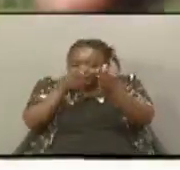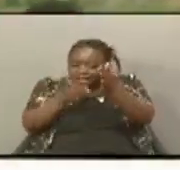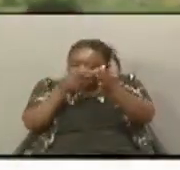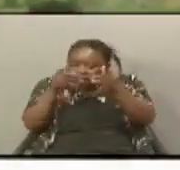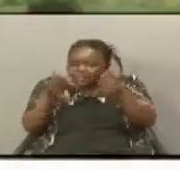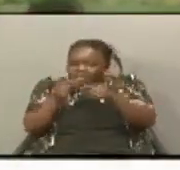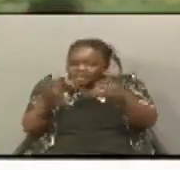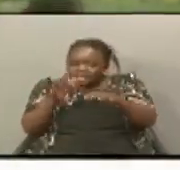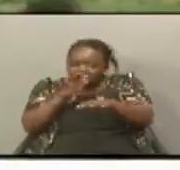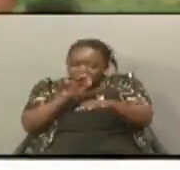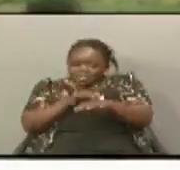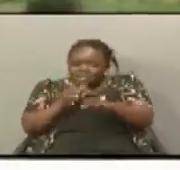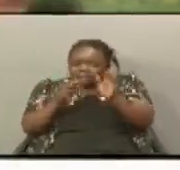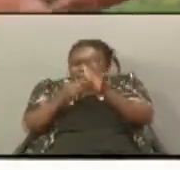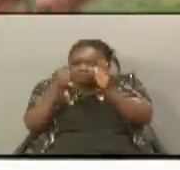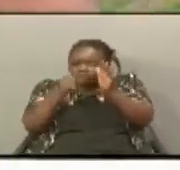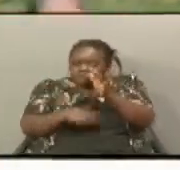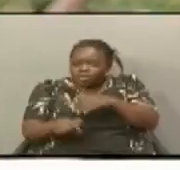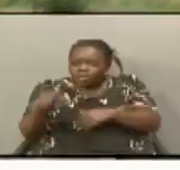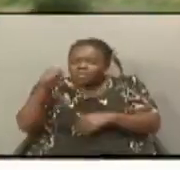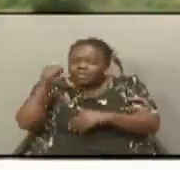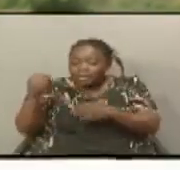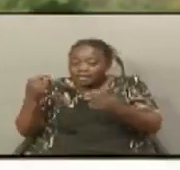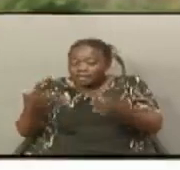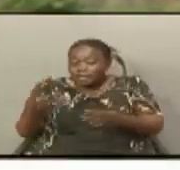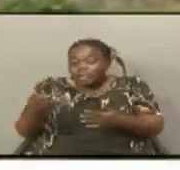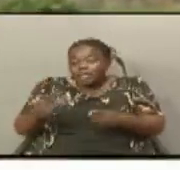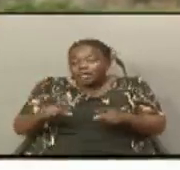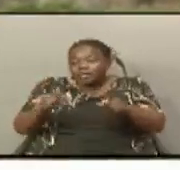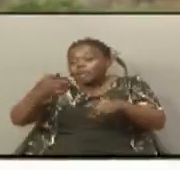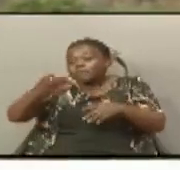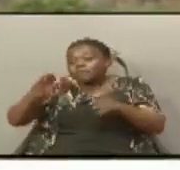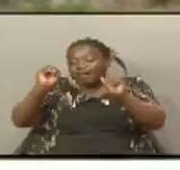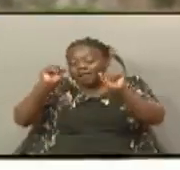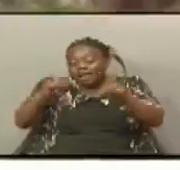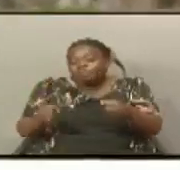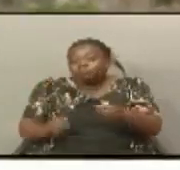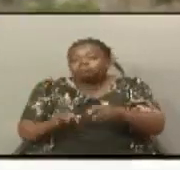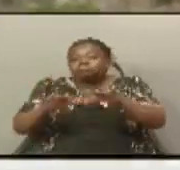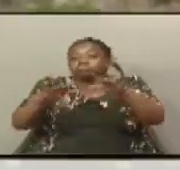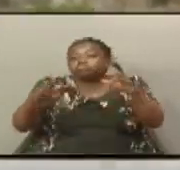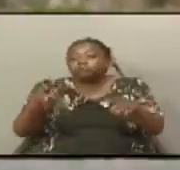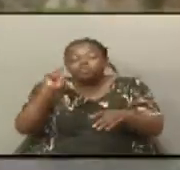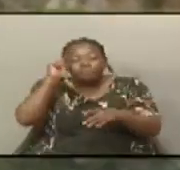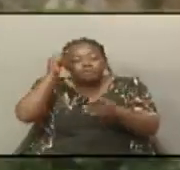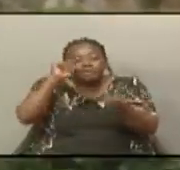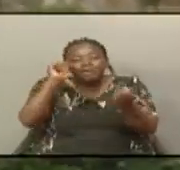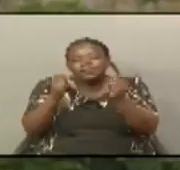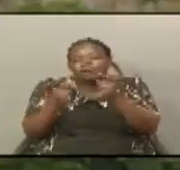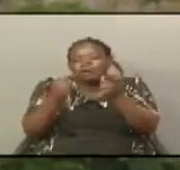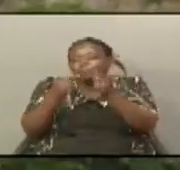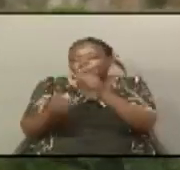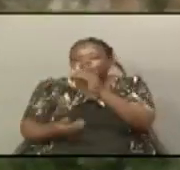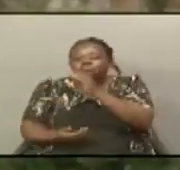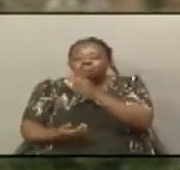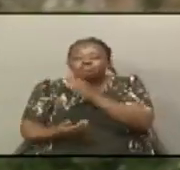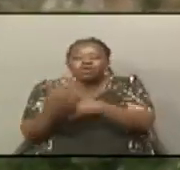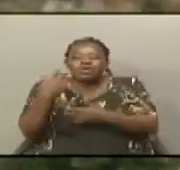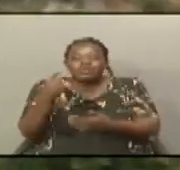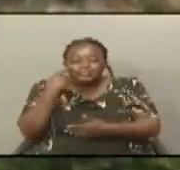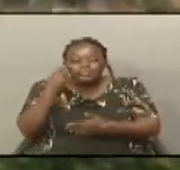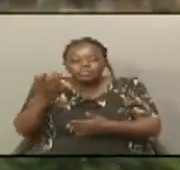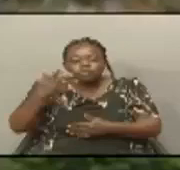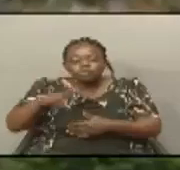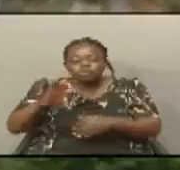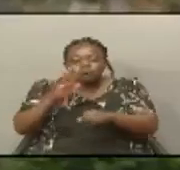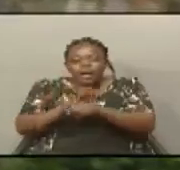sensa byatulaze eggulo nti nyamwamba ayinza okubeera sabwe ne tulowooza nti no ayinza okukyusaamu. Naye kati ku makya agenze n'akeera n'aleeta amazzi mangi nga bulijjo naye